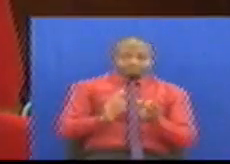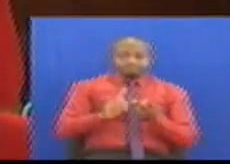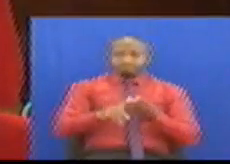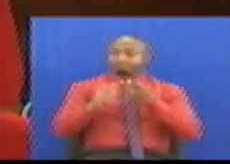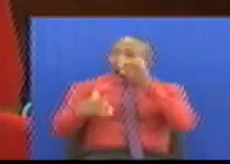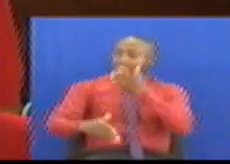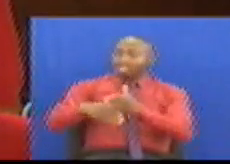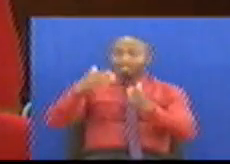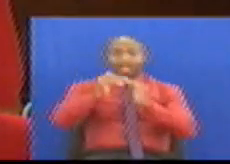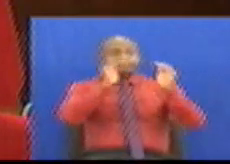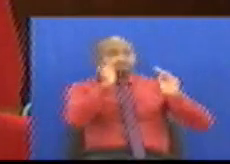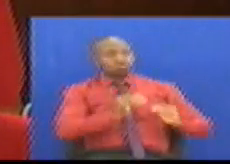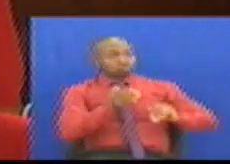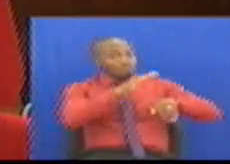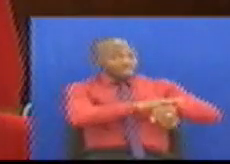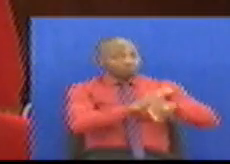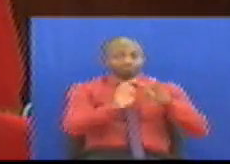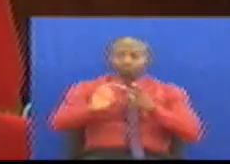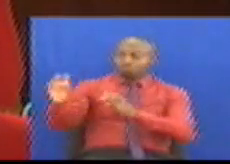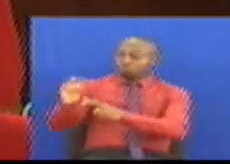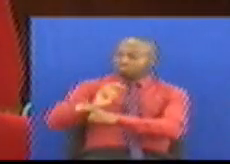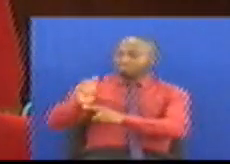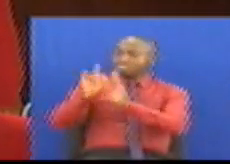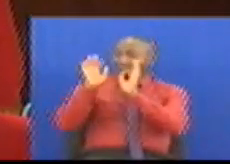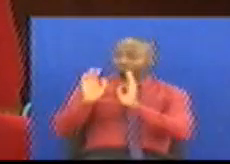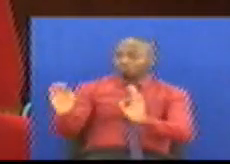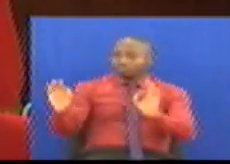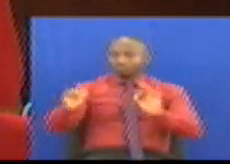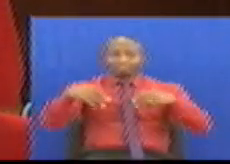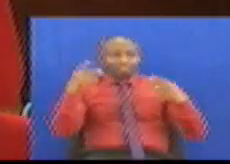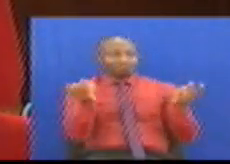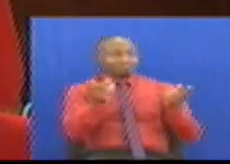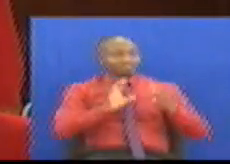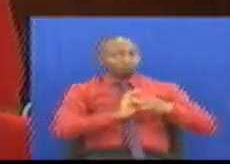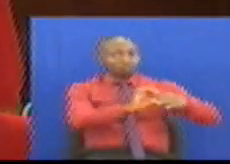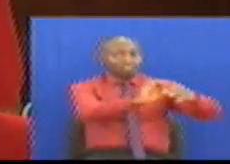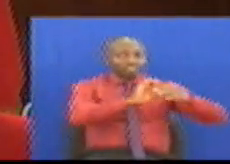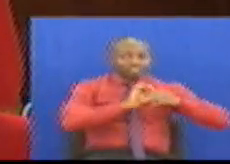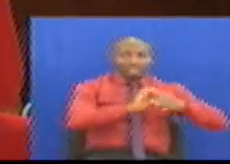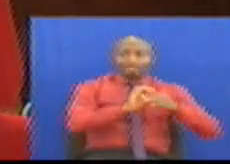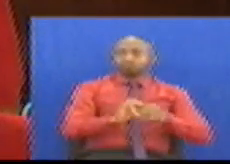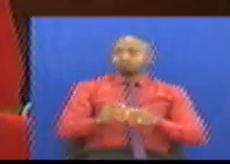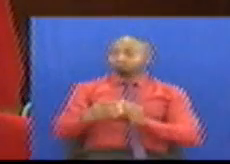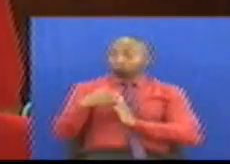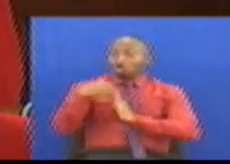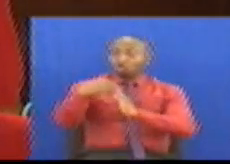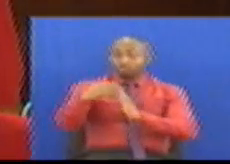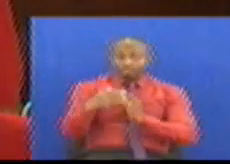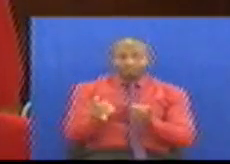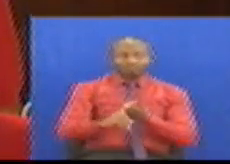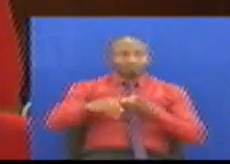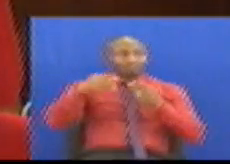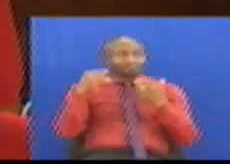tumejenga miundombinu ya kutosha, usimamizi umekuwa bora, lakini pia ushirikiano umekuwa ukituongoza. Hata